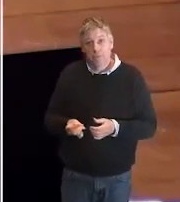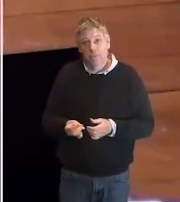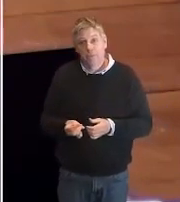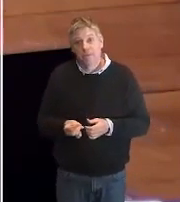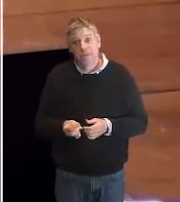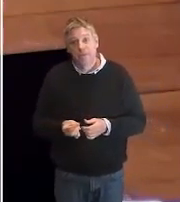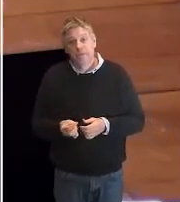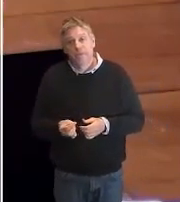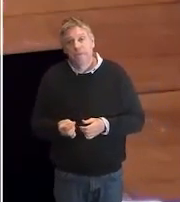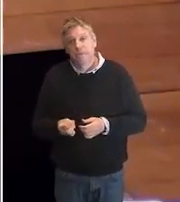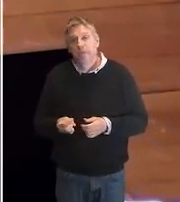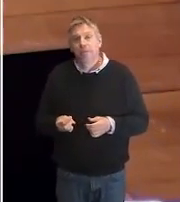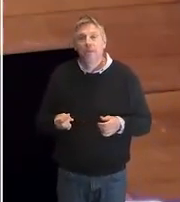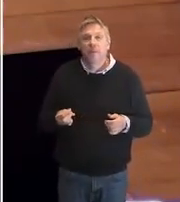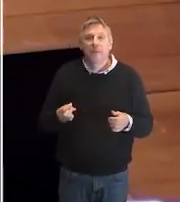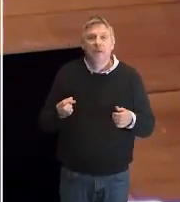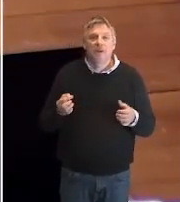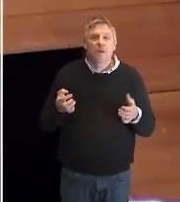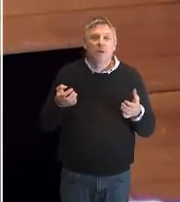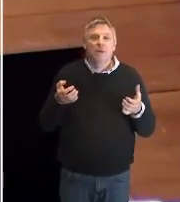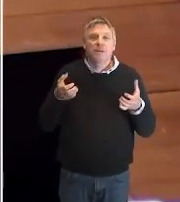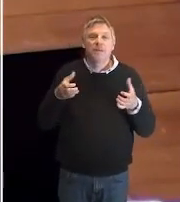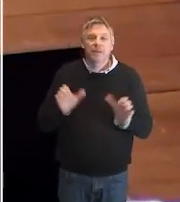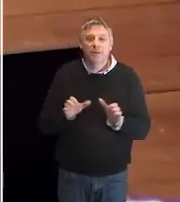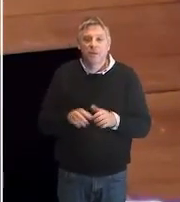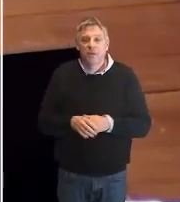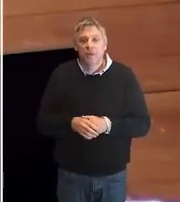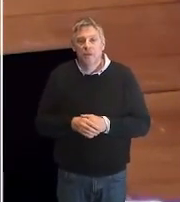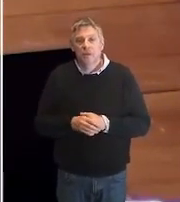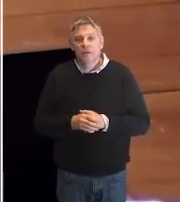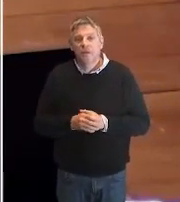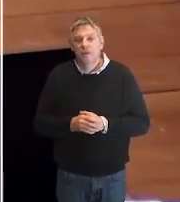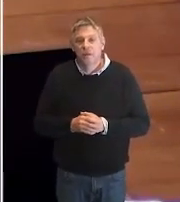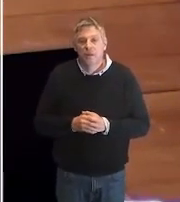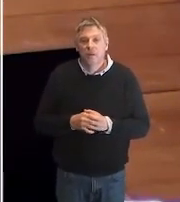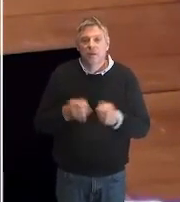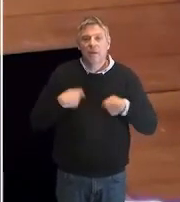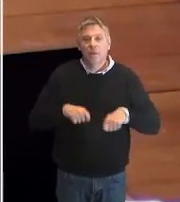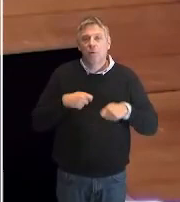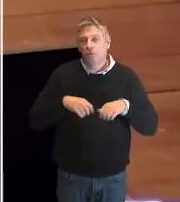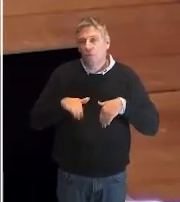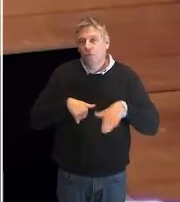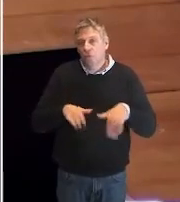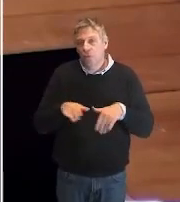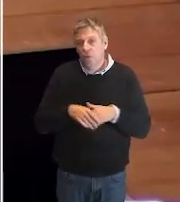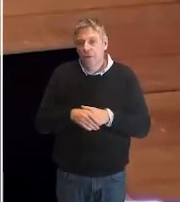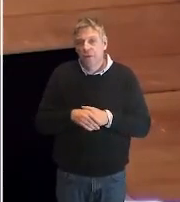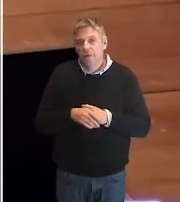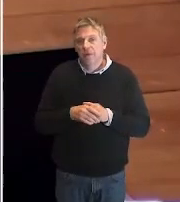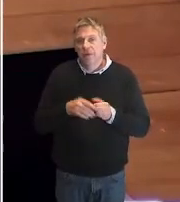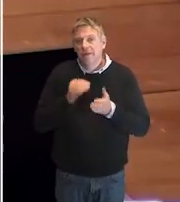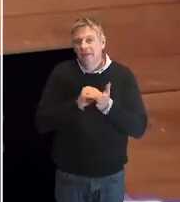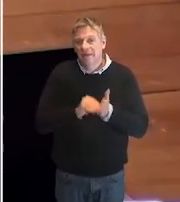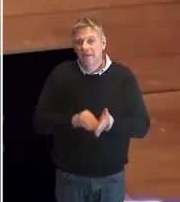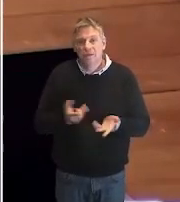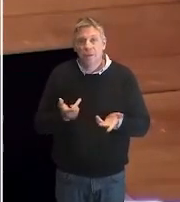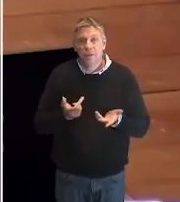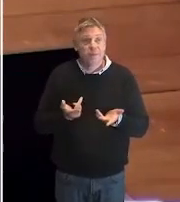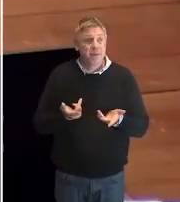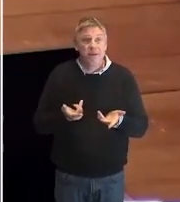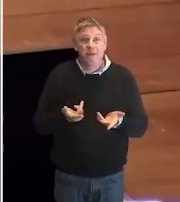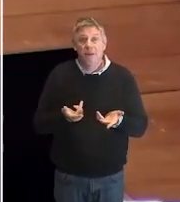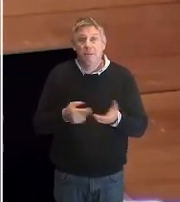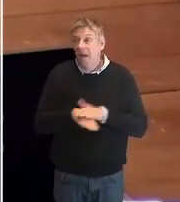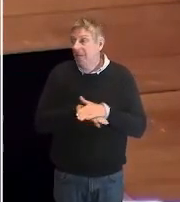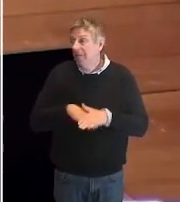en évitant aussi ou en se penchant sur les dépenses de fonctionnement que vous avez inscrites et qui sont sans fondement. Elles